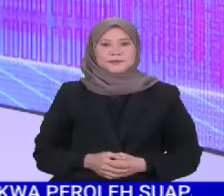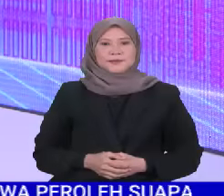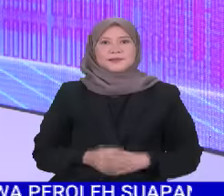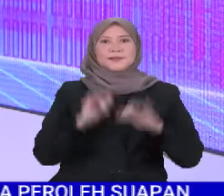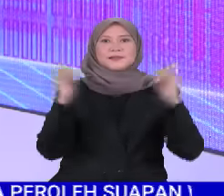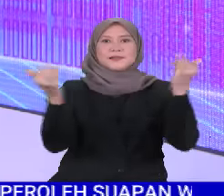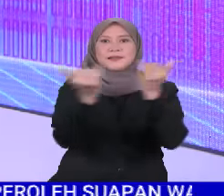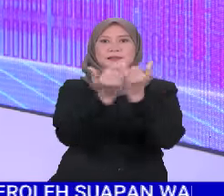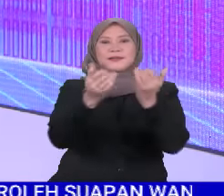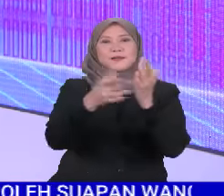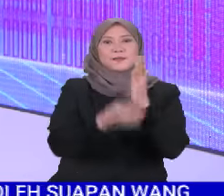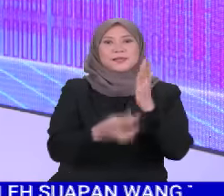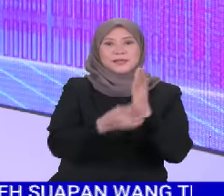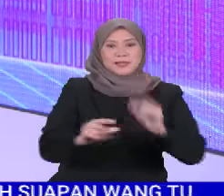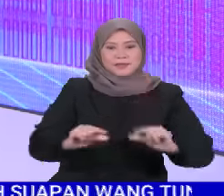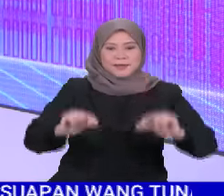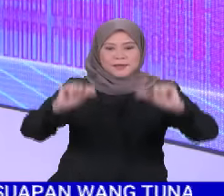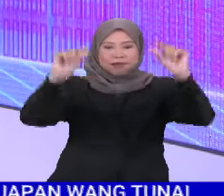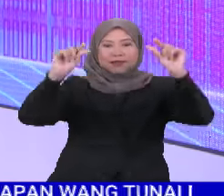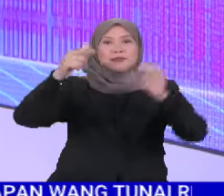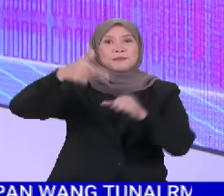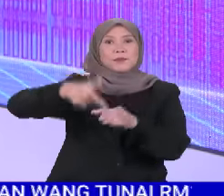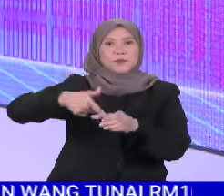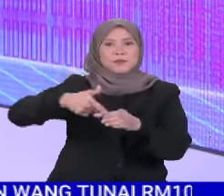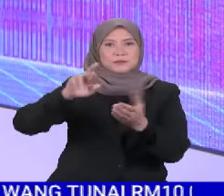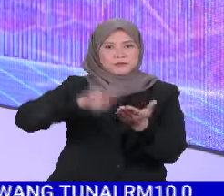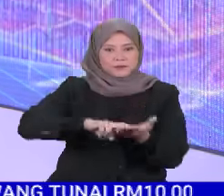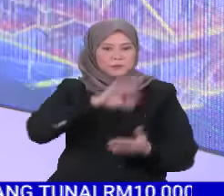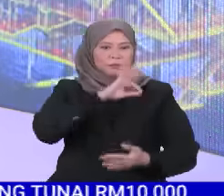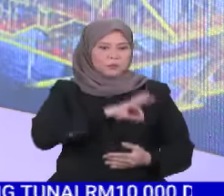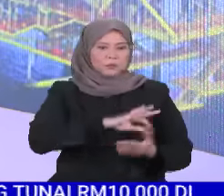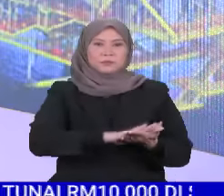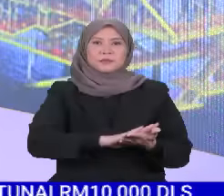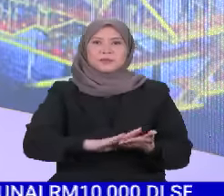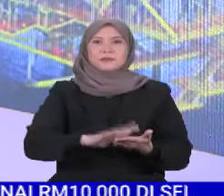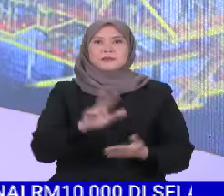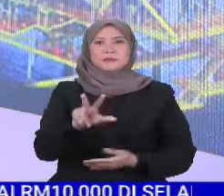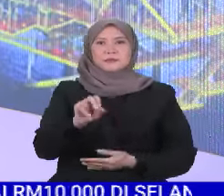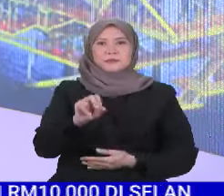Syarikat minyak dan gas nasional Petronas mencatat keuntungan bersih berjumlah 30